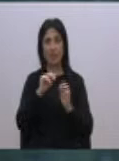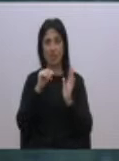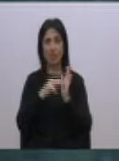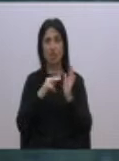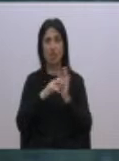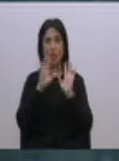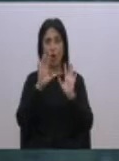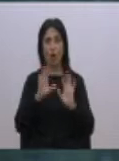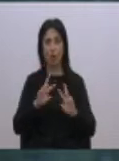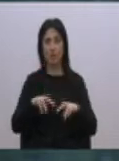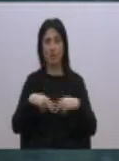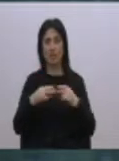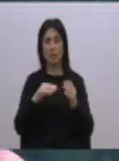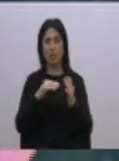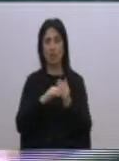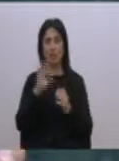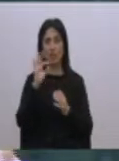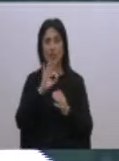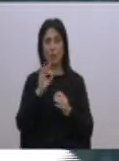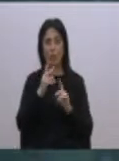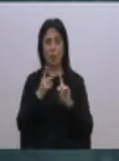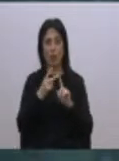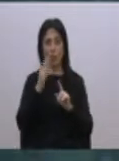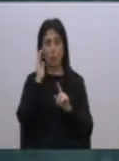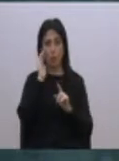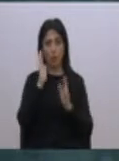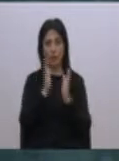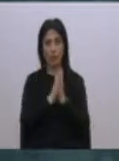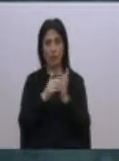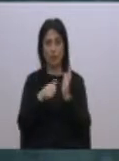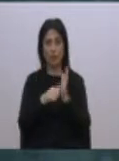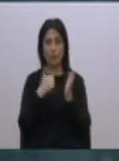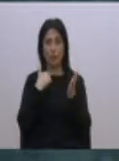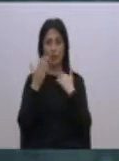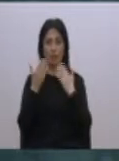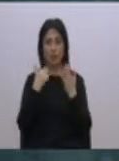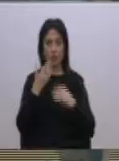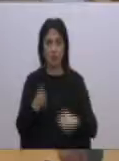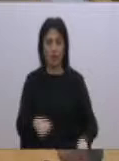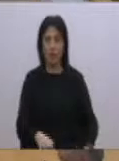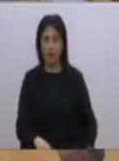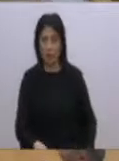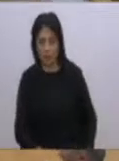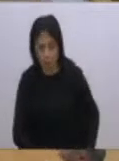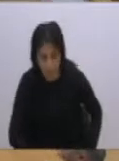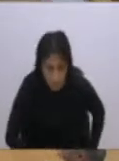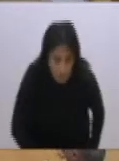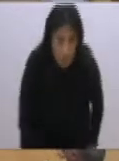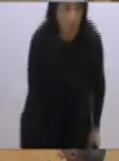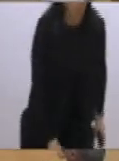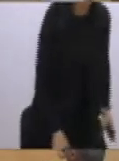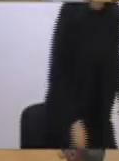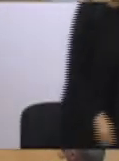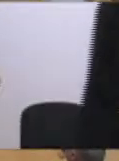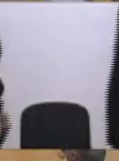servis, codec și țulebi, șetani, șesahe, meore, mosmenit, tot ce a tot kencescus regim.